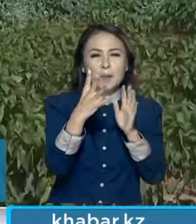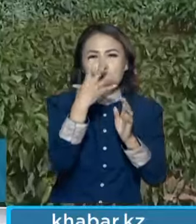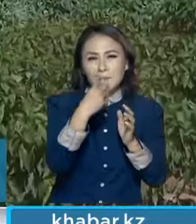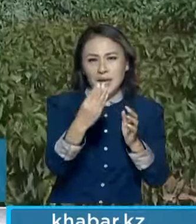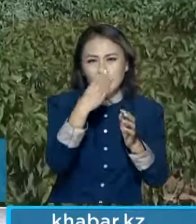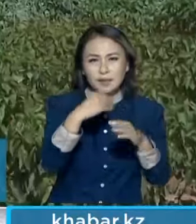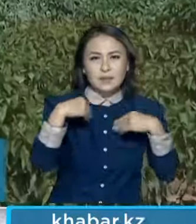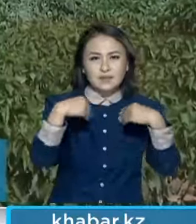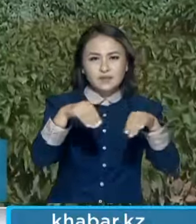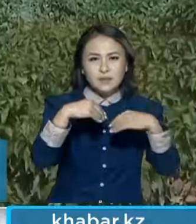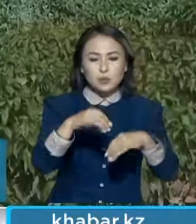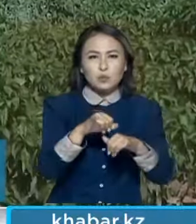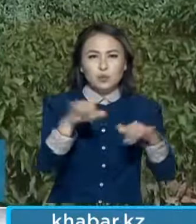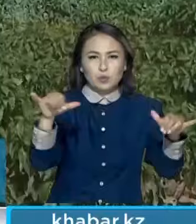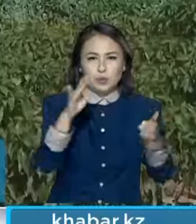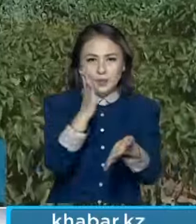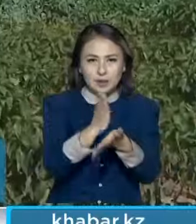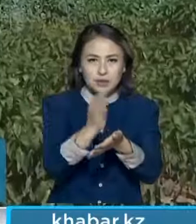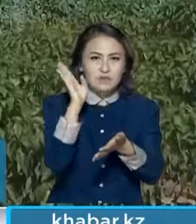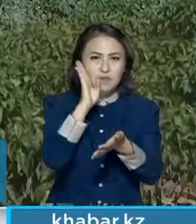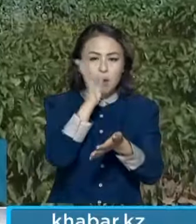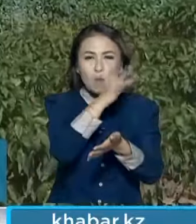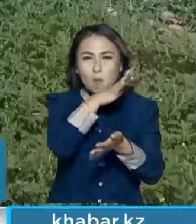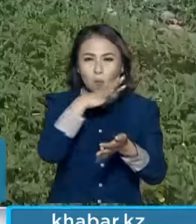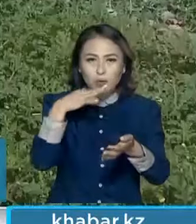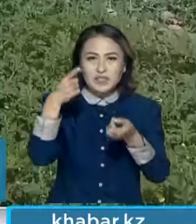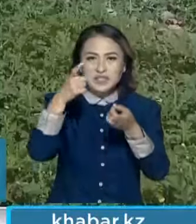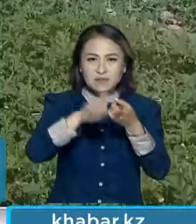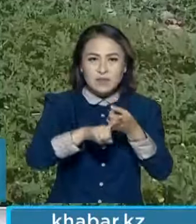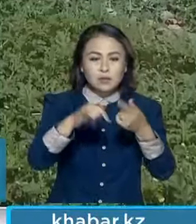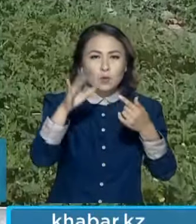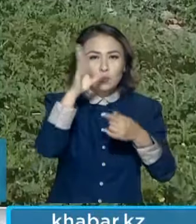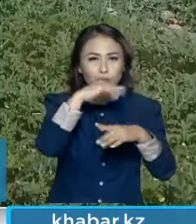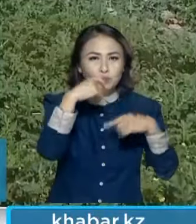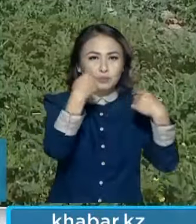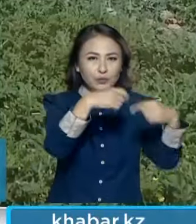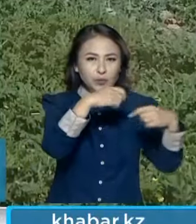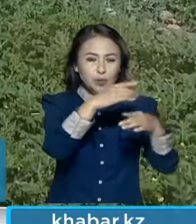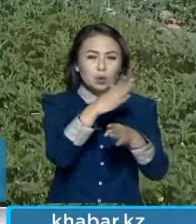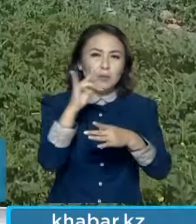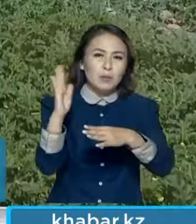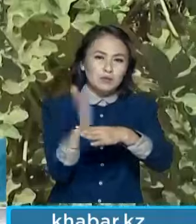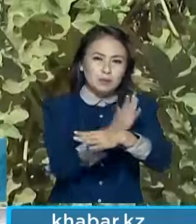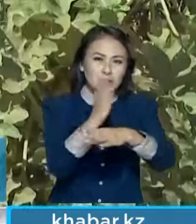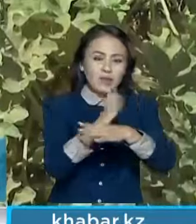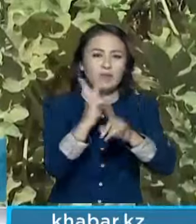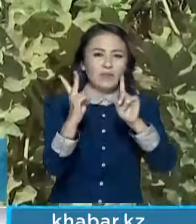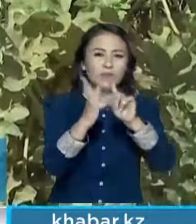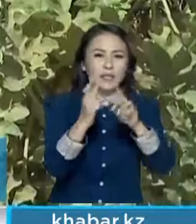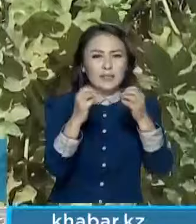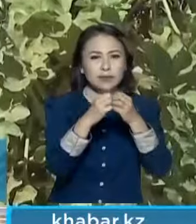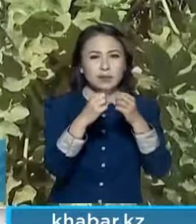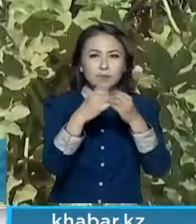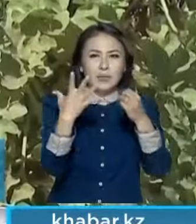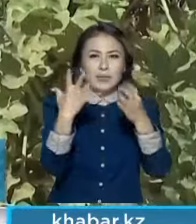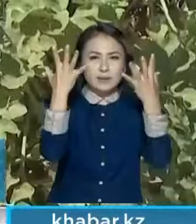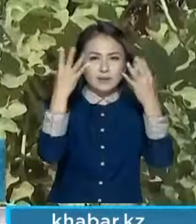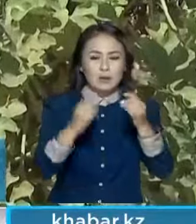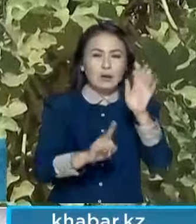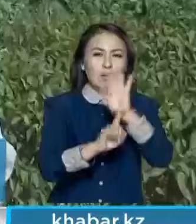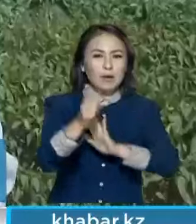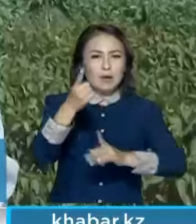болғандықтан өнімділікте артқанын айтады. Қазір қарбыздың алғашқы өнімін сатып үлгерген. Енді 10-15 күнде екінші бөлігін жинап сауда сөрелеріне